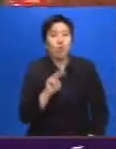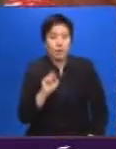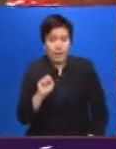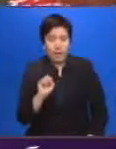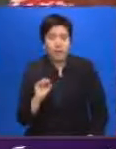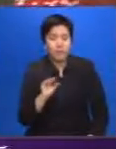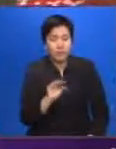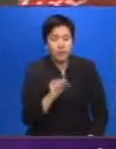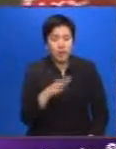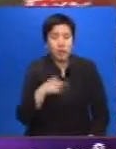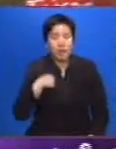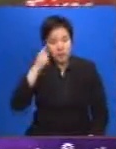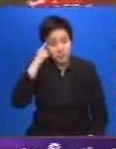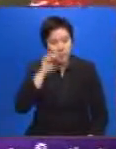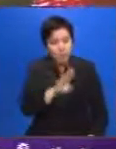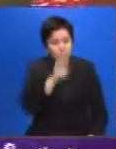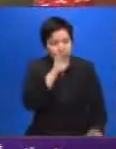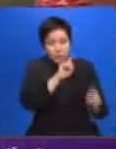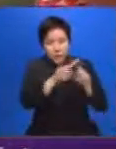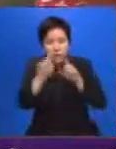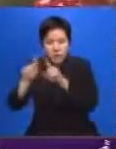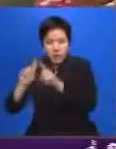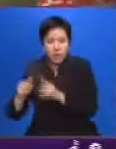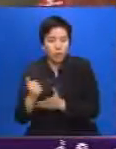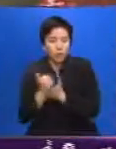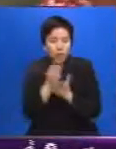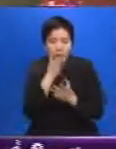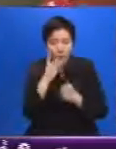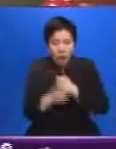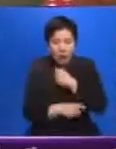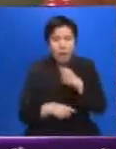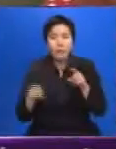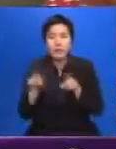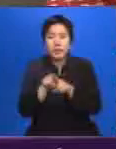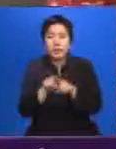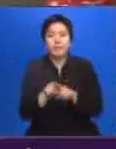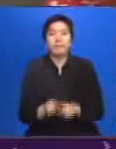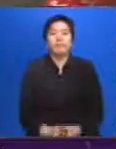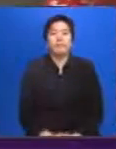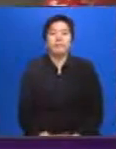ขอความร่วมมือภาคเอกชนเร่งให้ความช่วยเหลือชาวนาด้วย